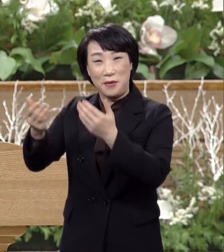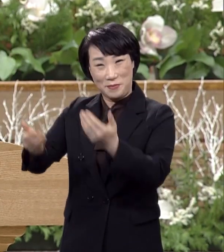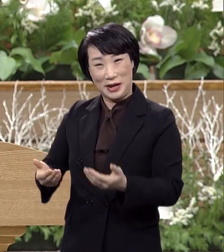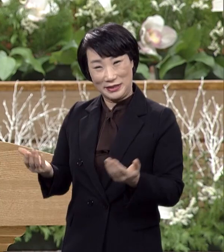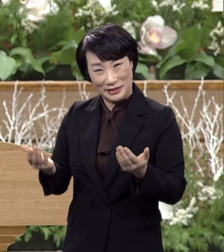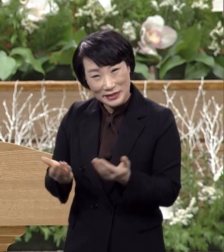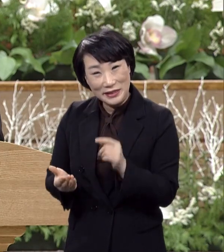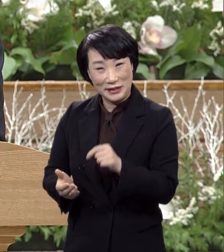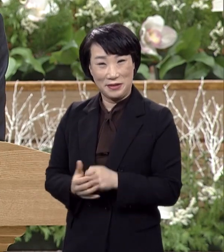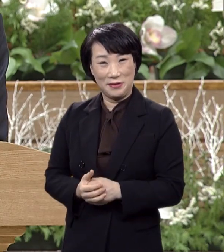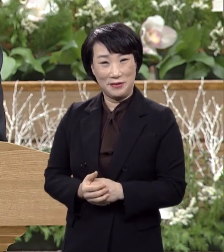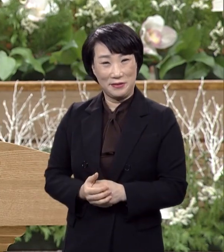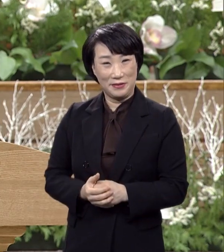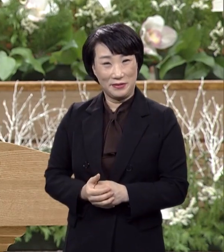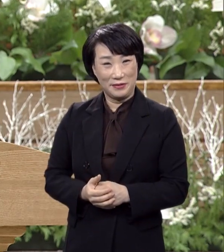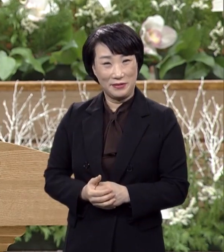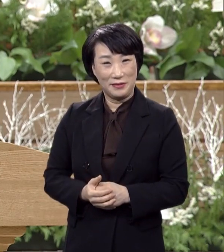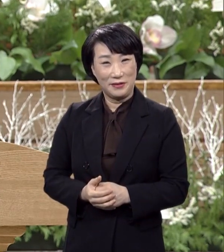이 말입니다.